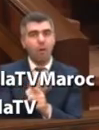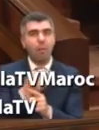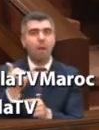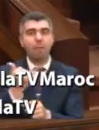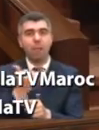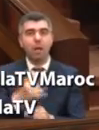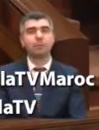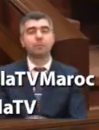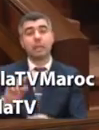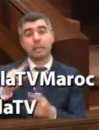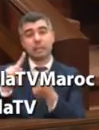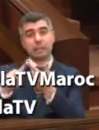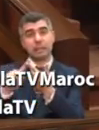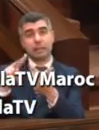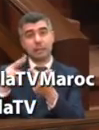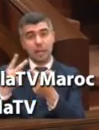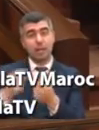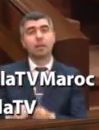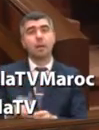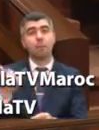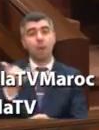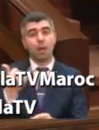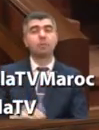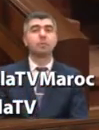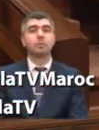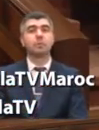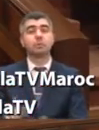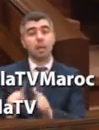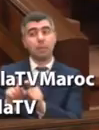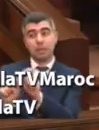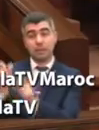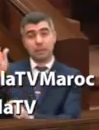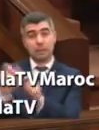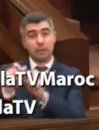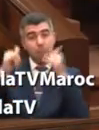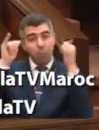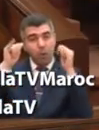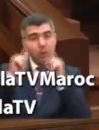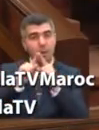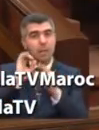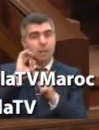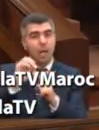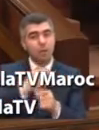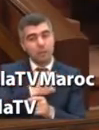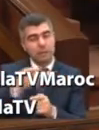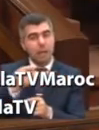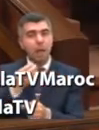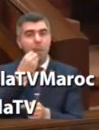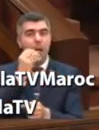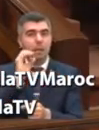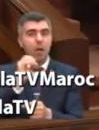الدولة. المسألة الثانية اللي كنعتبرها أنا مهمة هي مساعدة الكسابة على توفير الكلاء بالنسبة للماشية، لأن بالتأكيد هذه